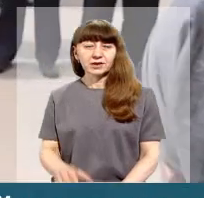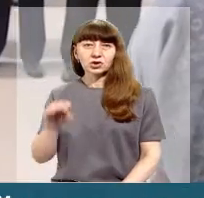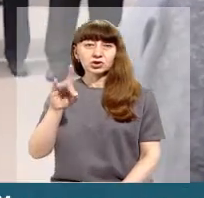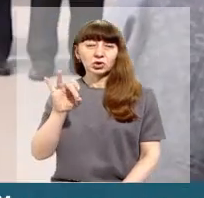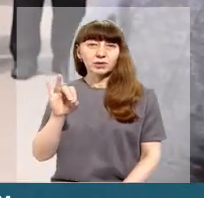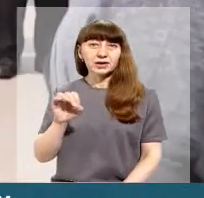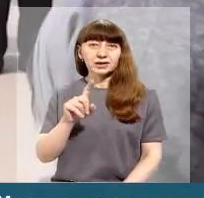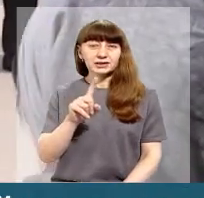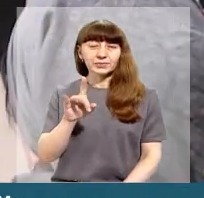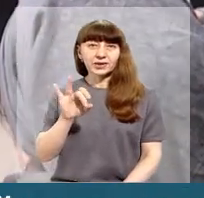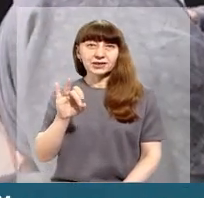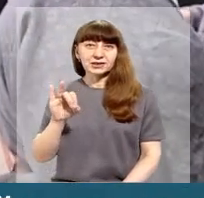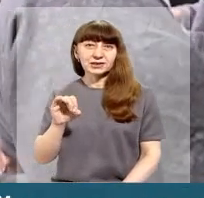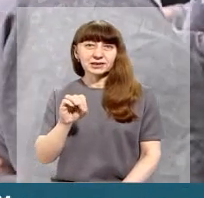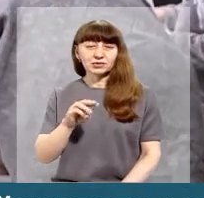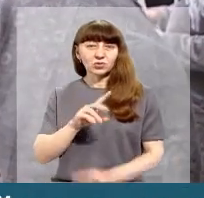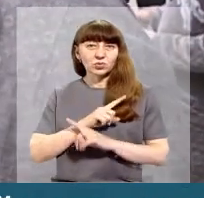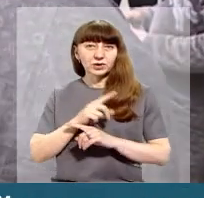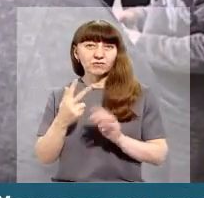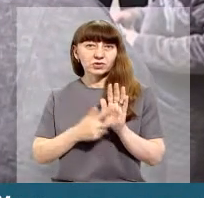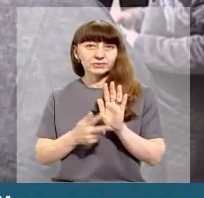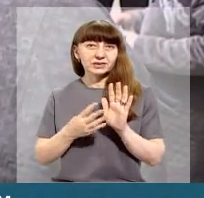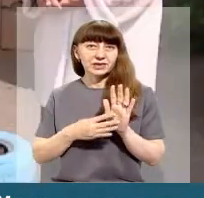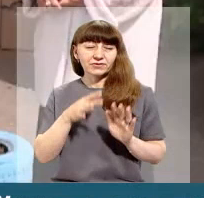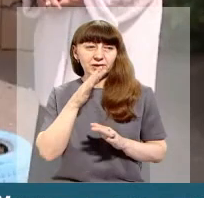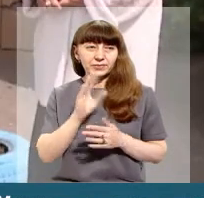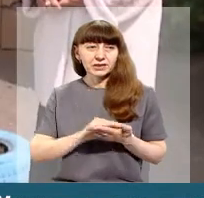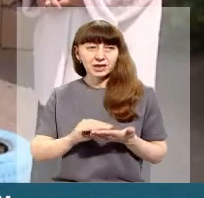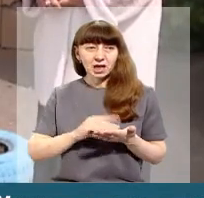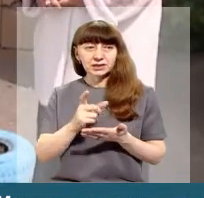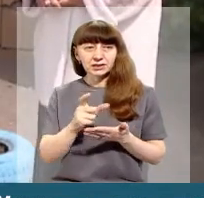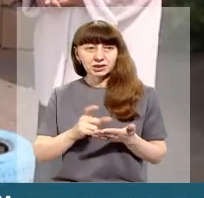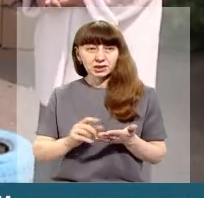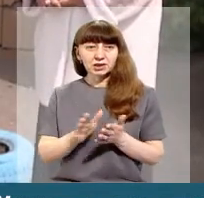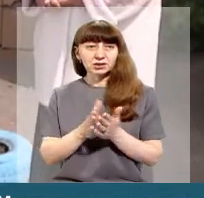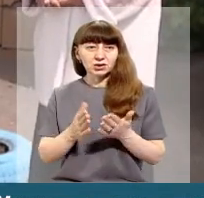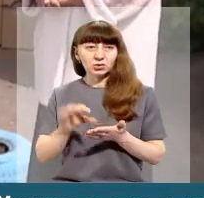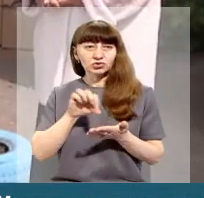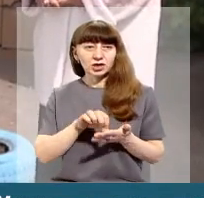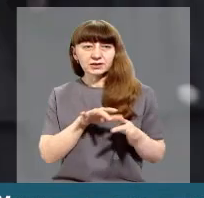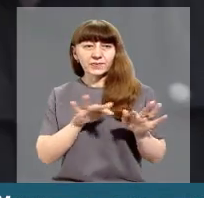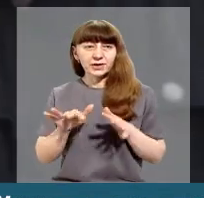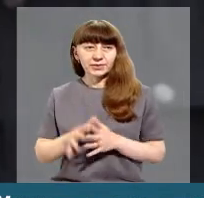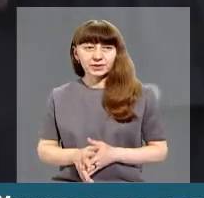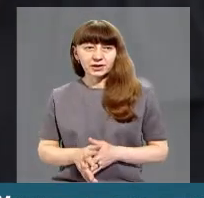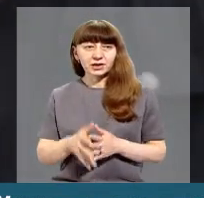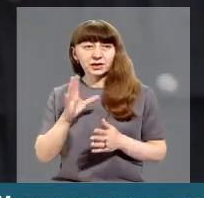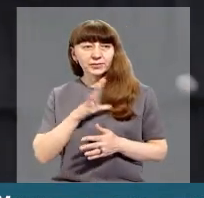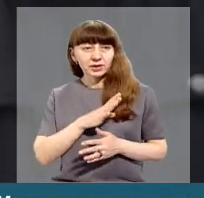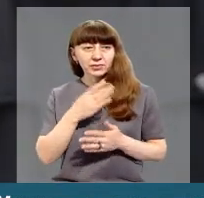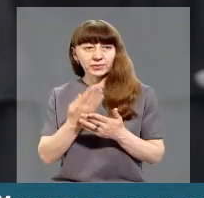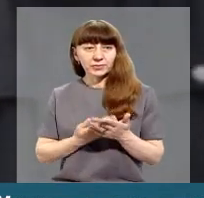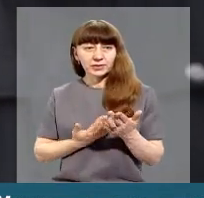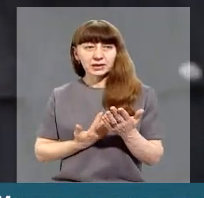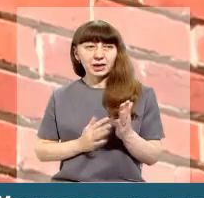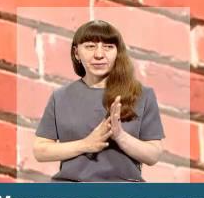Жолбарас Баязид ушел из жизни в 89 лет. Он писал стихи, участвовал в общественных духовных мероприятиях, являлся примером